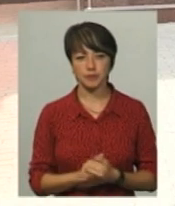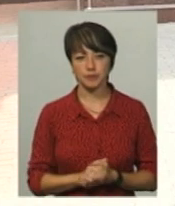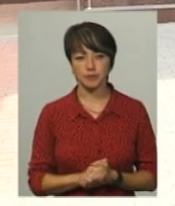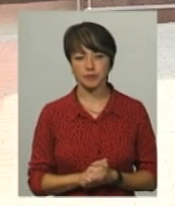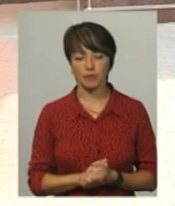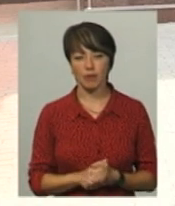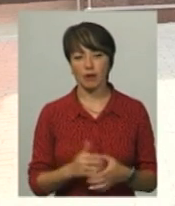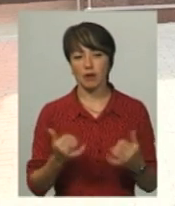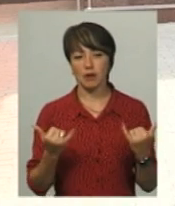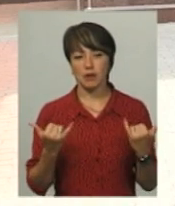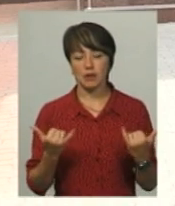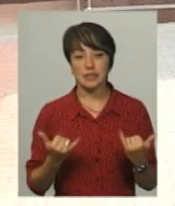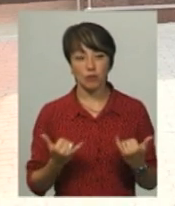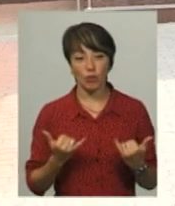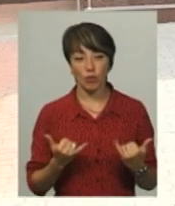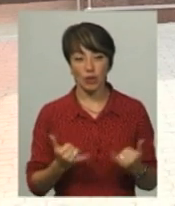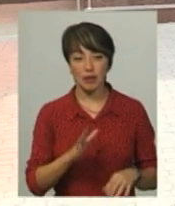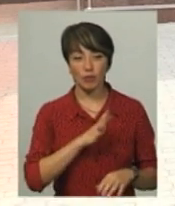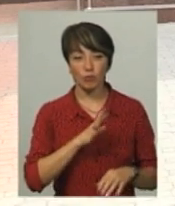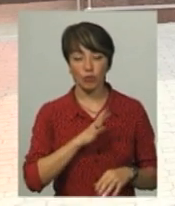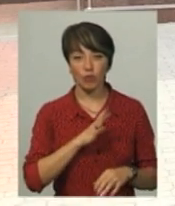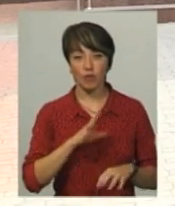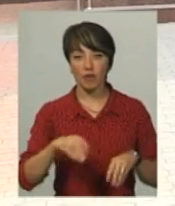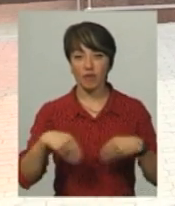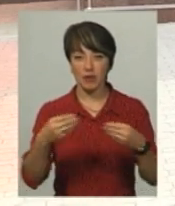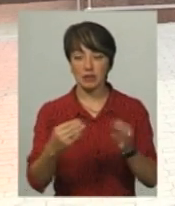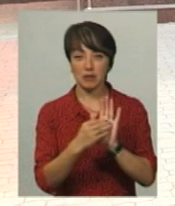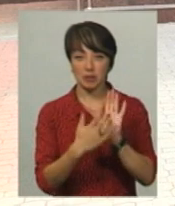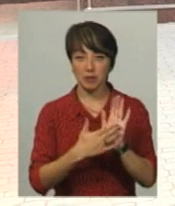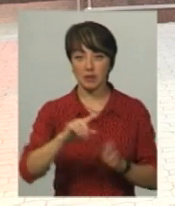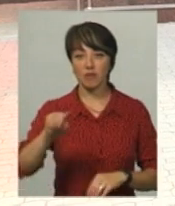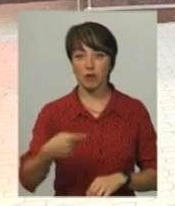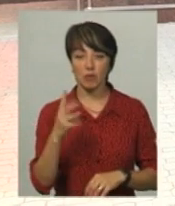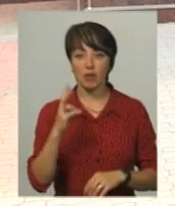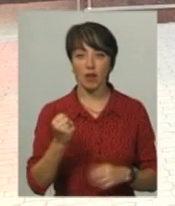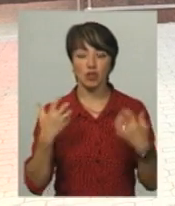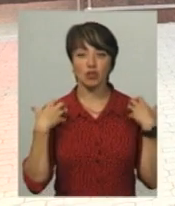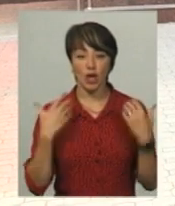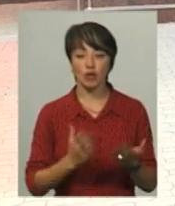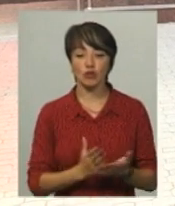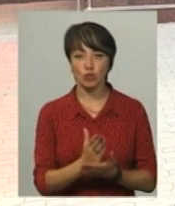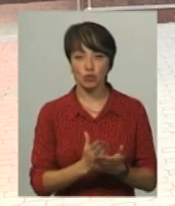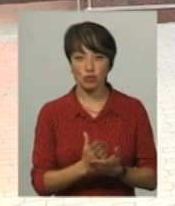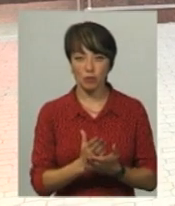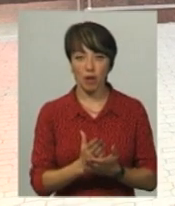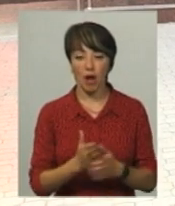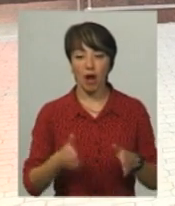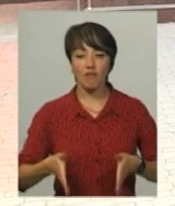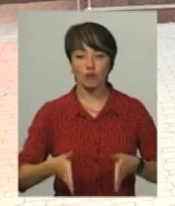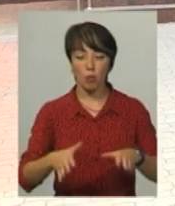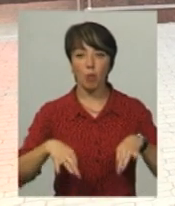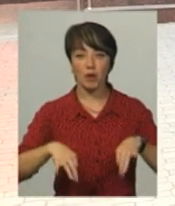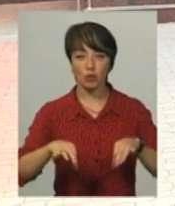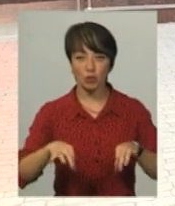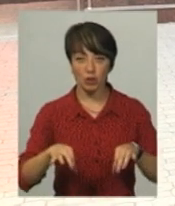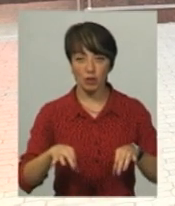3587. Сьогодні був виданий припис вимога на начальника служби автомобільних